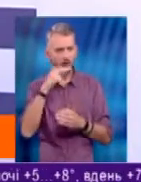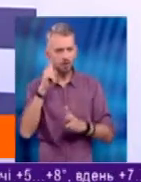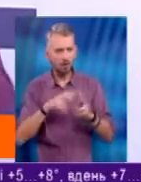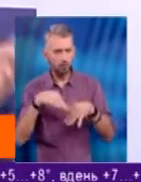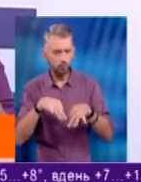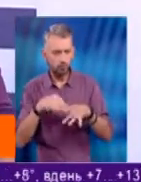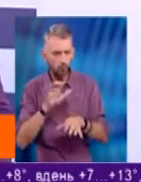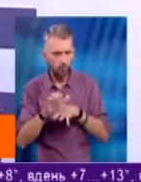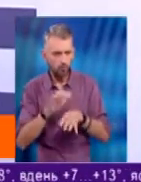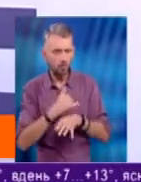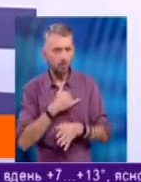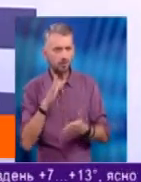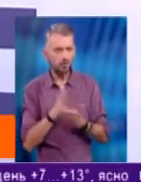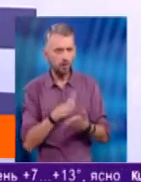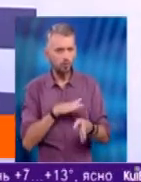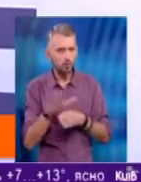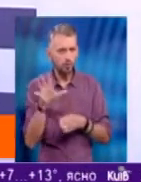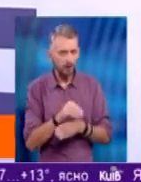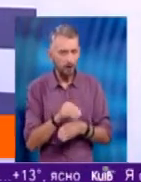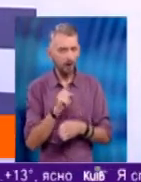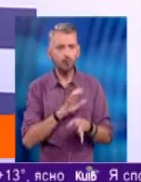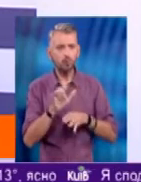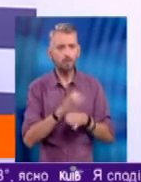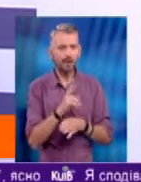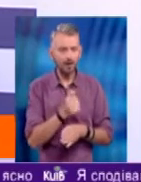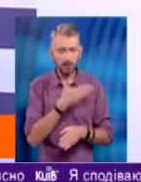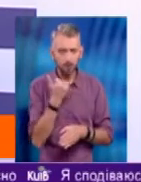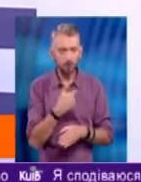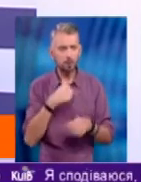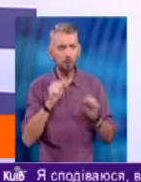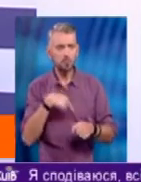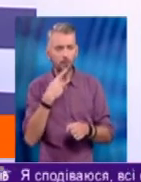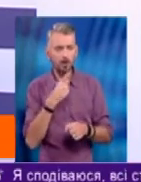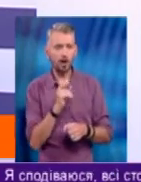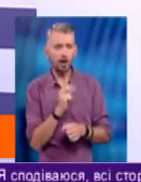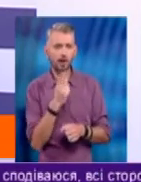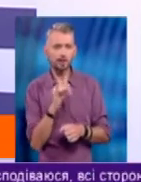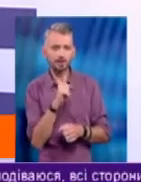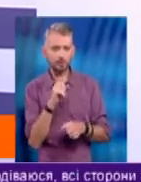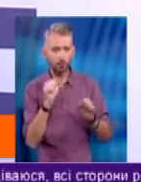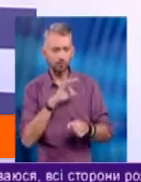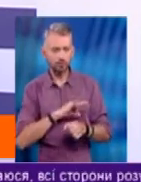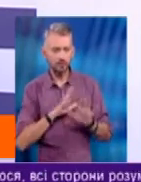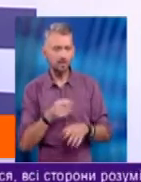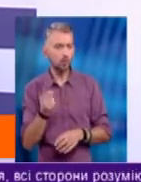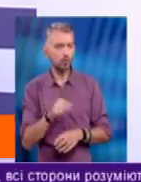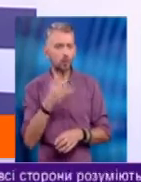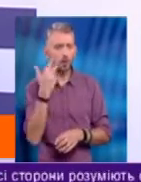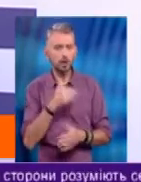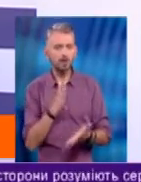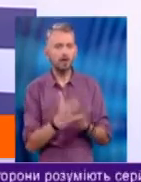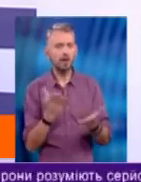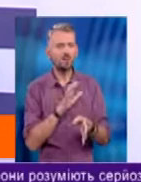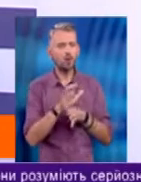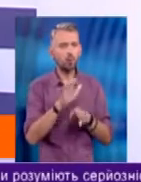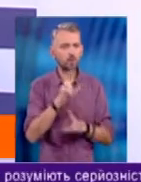є абсолютно всі, але виробника немає. І ми говоримо, що акциз може примінятися тільки тоді, коли, ну, скажімо так, є якесь